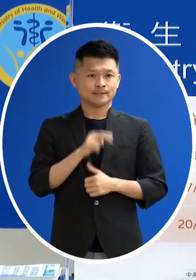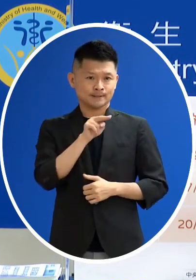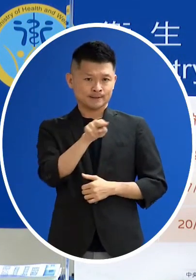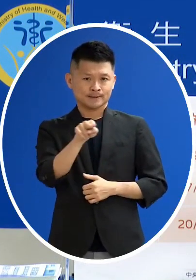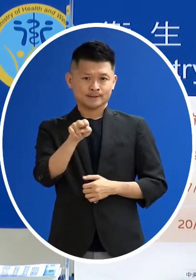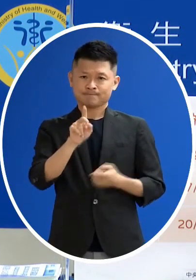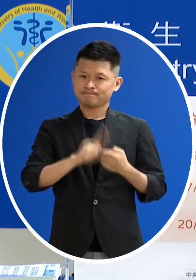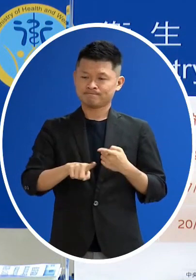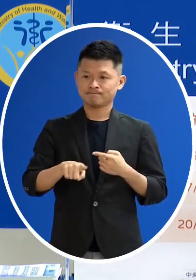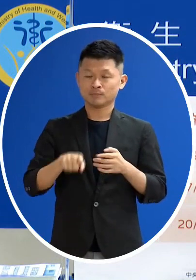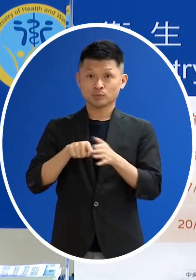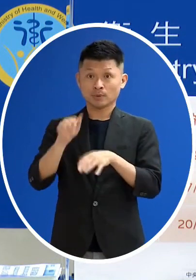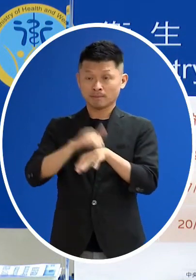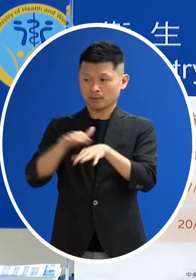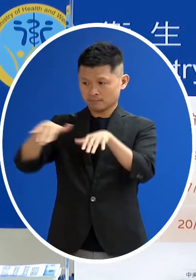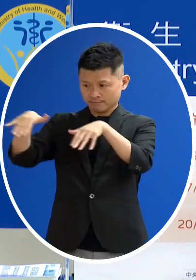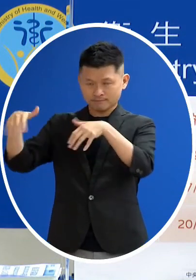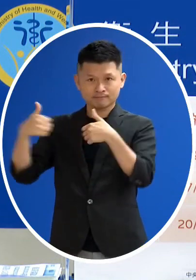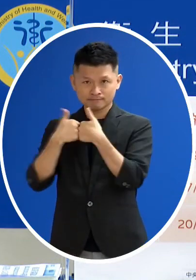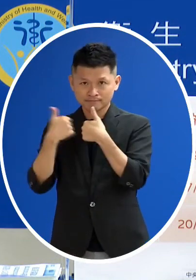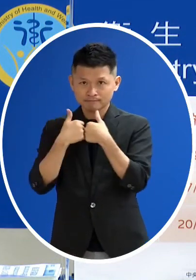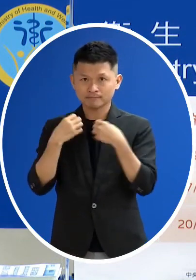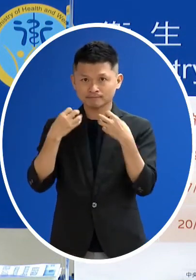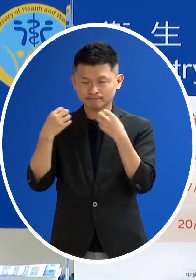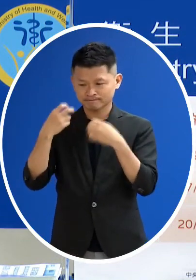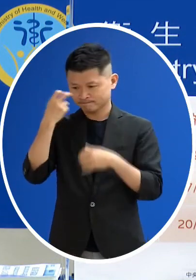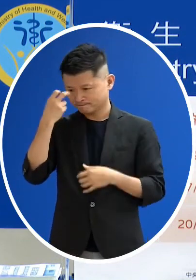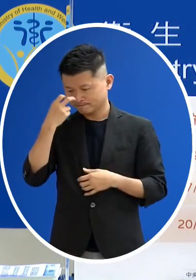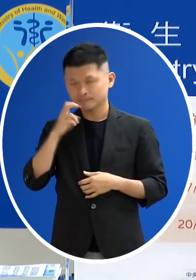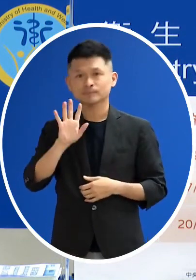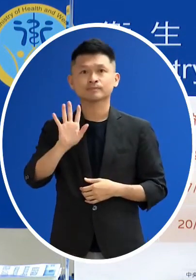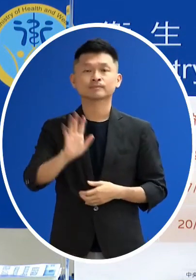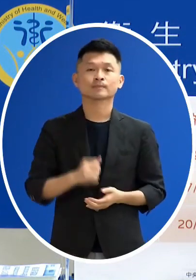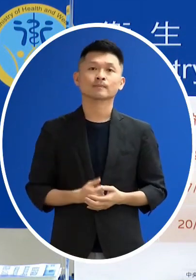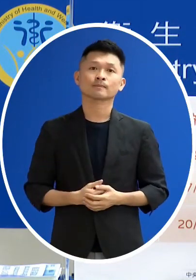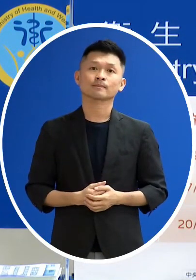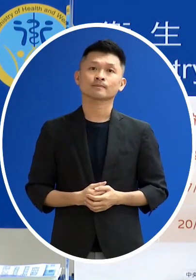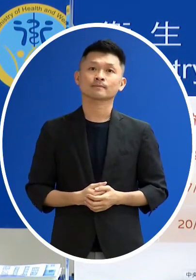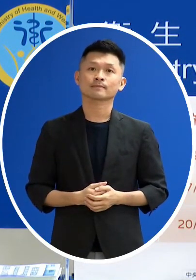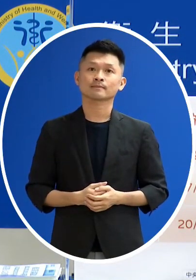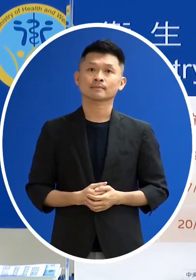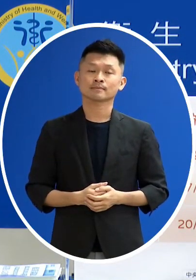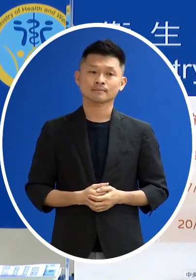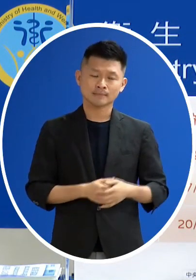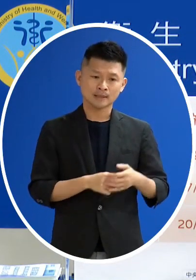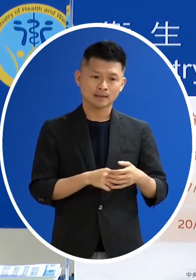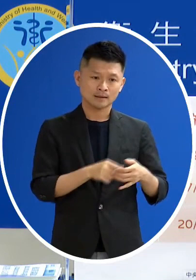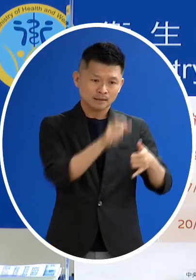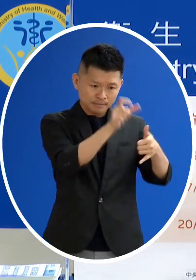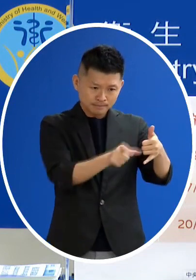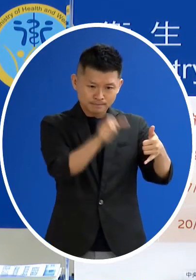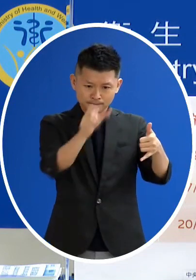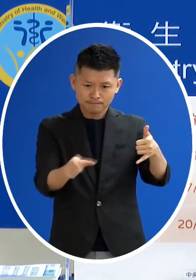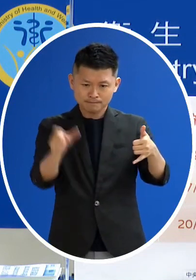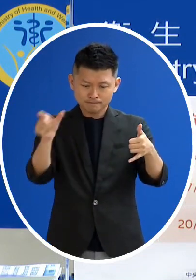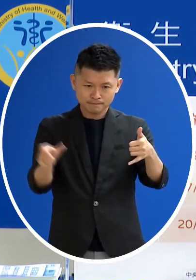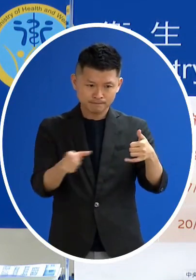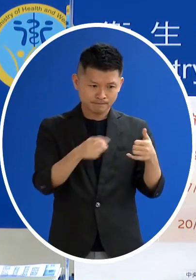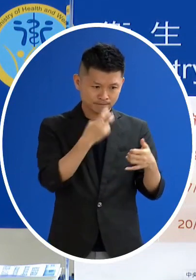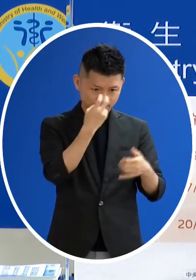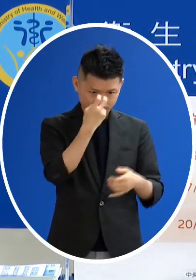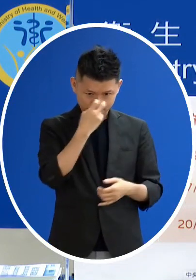的专家们，那一起来做一些检视的哈。那在一个个案的检视过程当中，